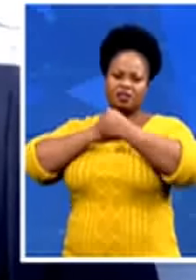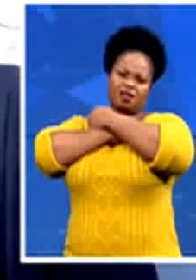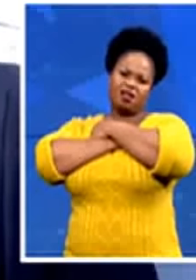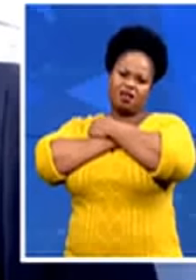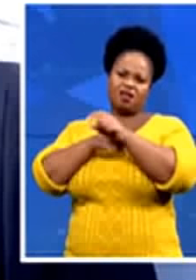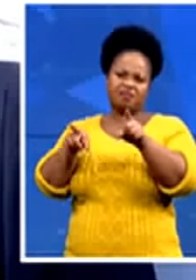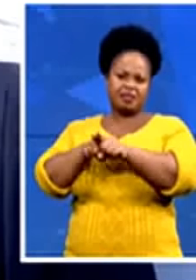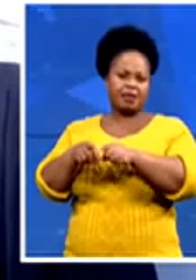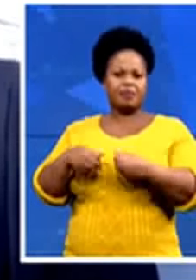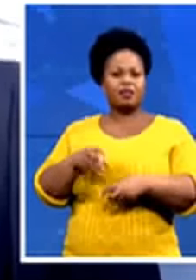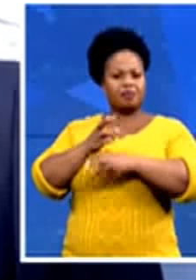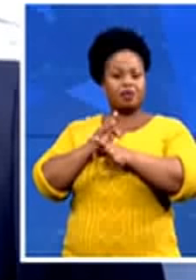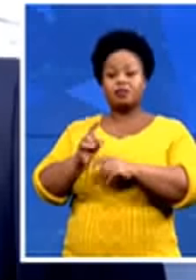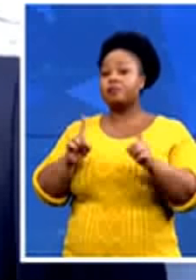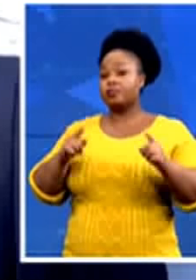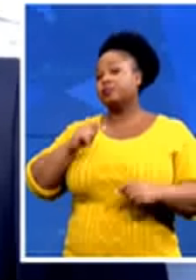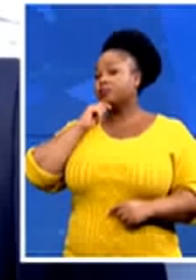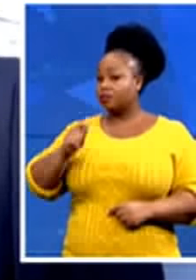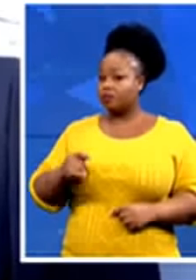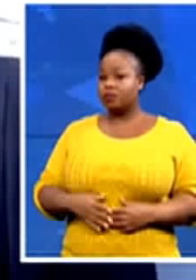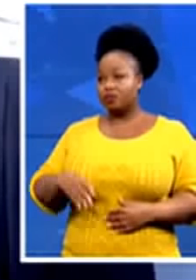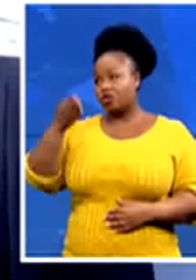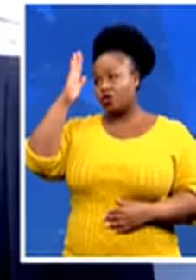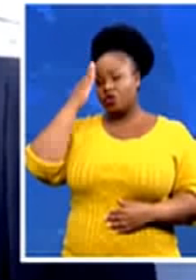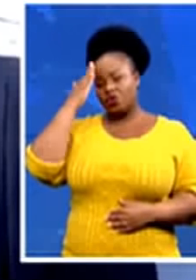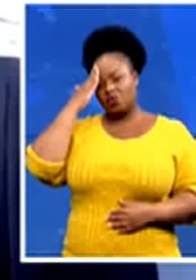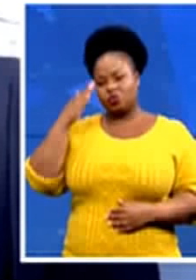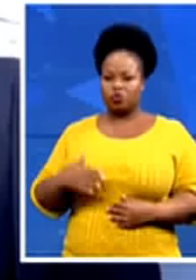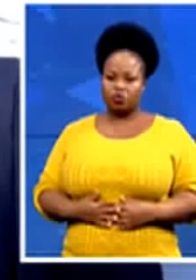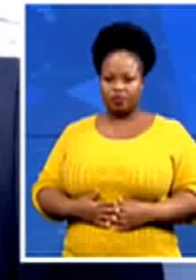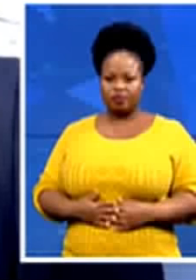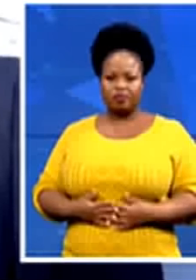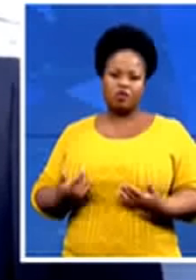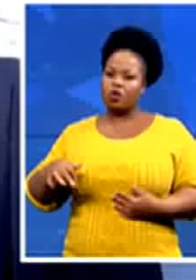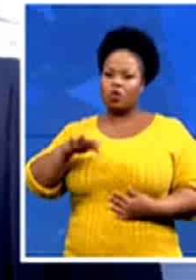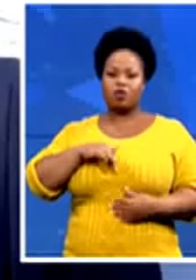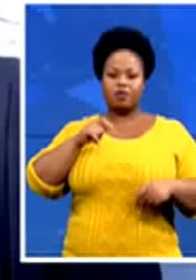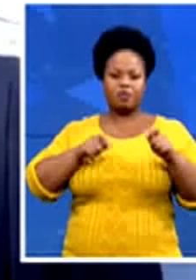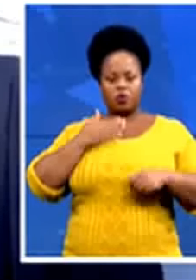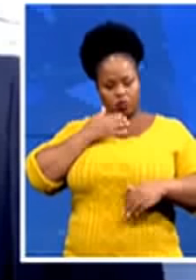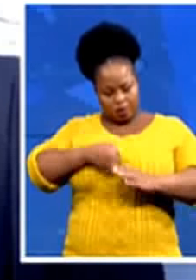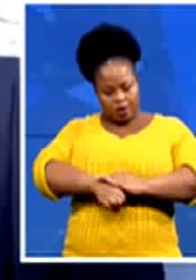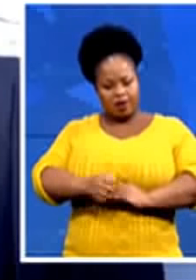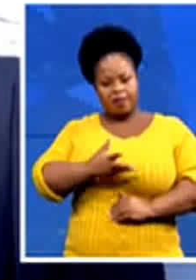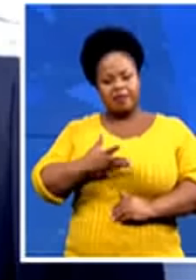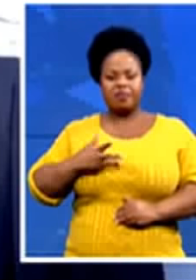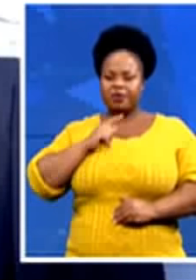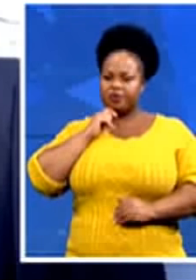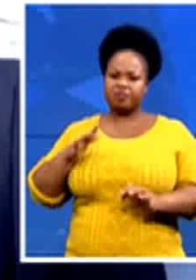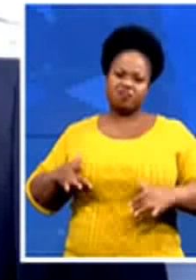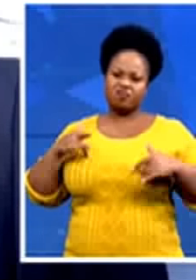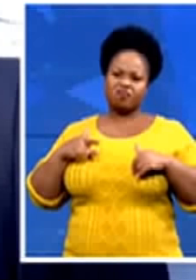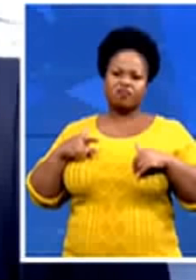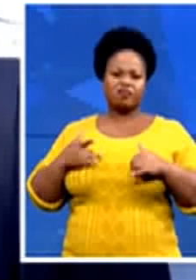lithi-ke uNkulunkulu uyazi yena ukuthi wonke umuntu ozelwe wesifazane imihla yakhe iyayaluza. Kodwa ngiyafisa ukuthi unjinji bazomkhumbula